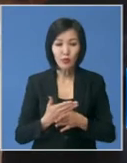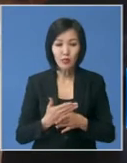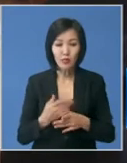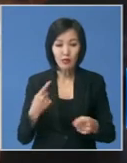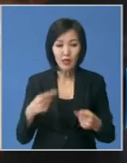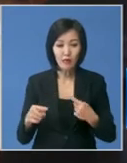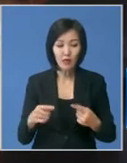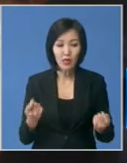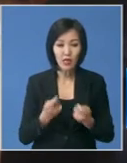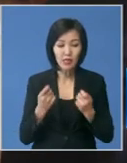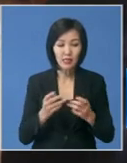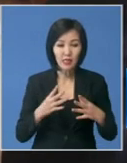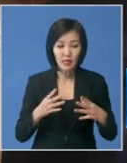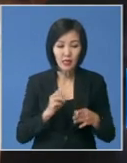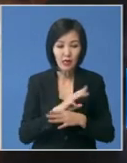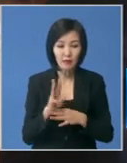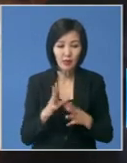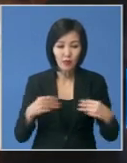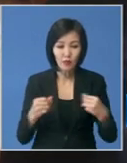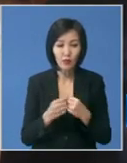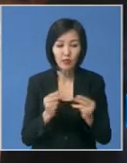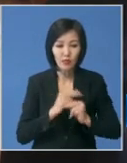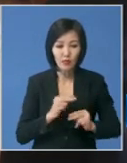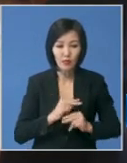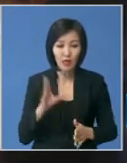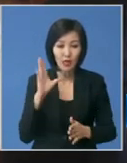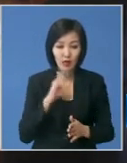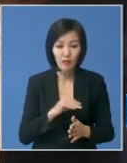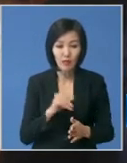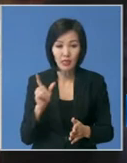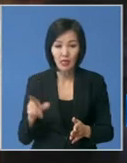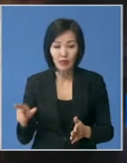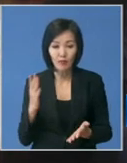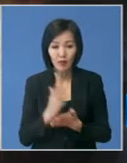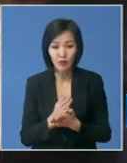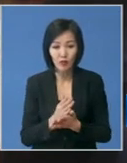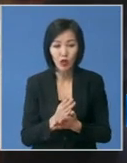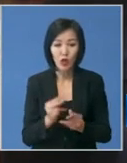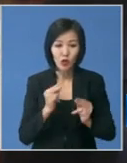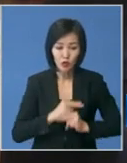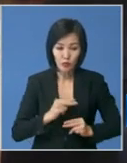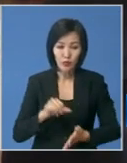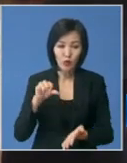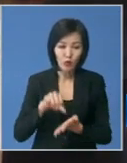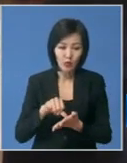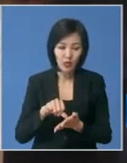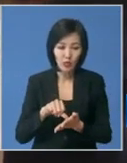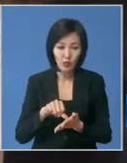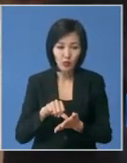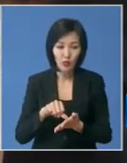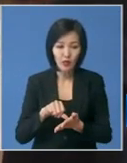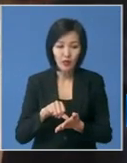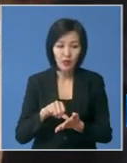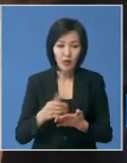қамтылған отбасыларының құрамында еңбекке қабілетті мүшесі бар болса, соларды жұмысқа тарту. Сондай шартпен біз